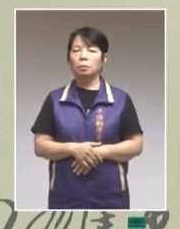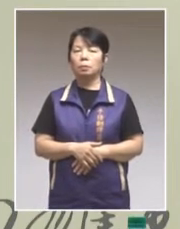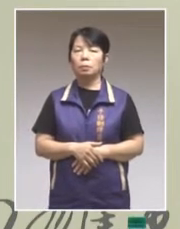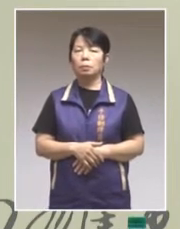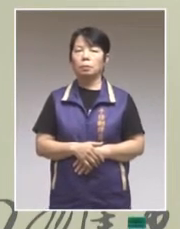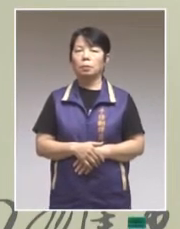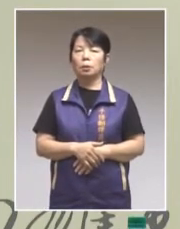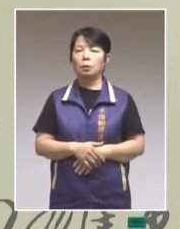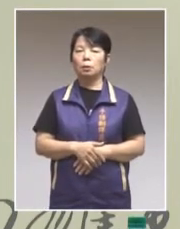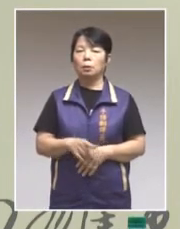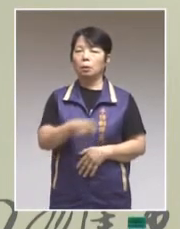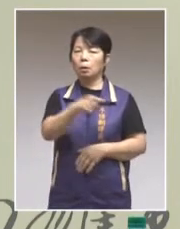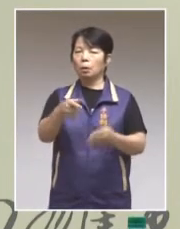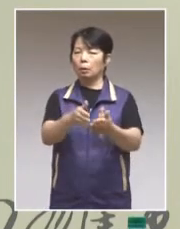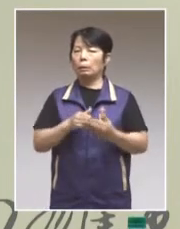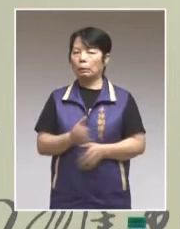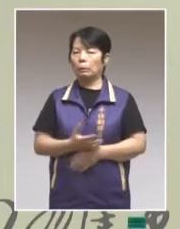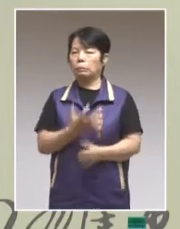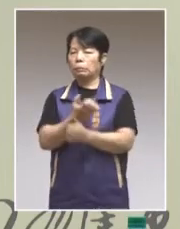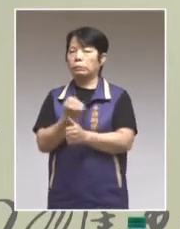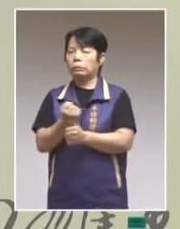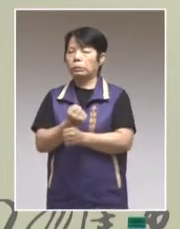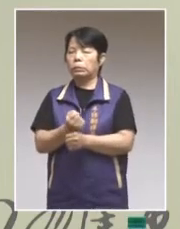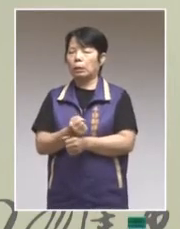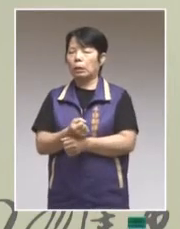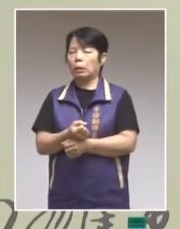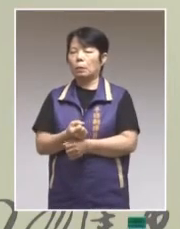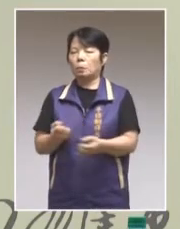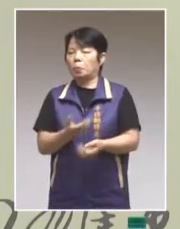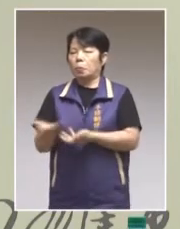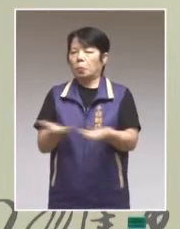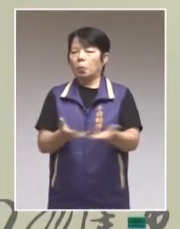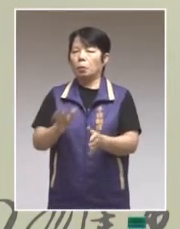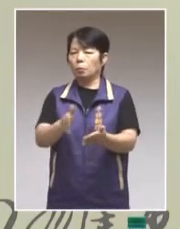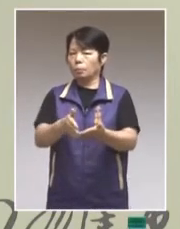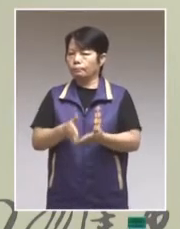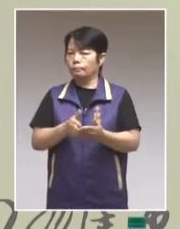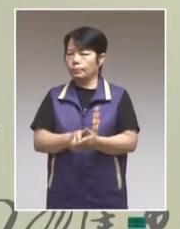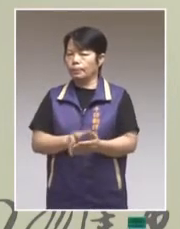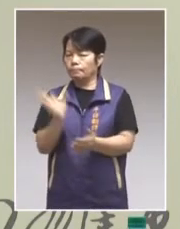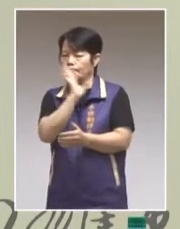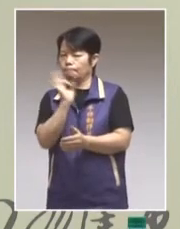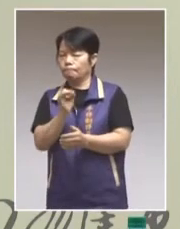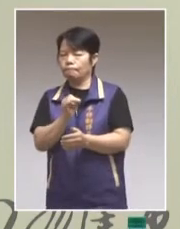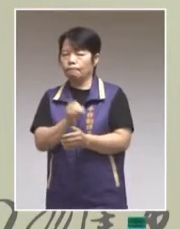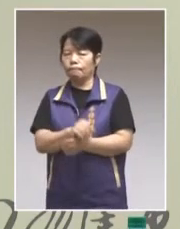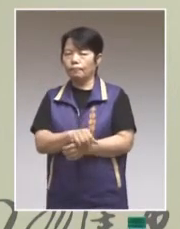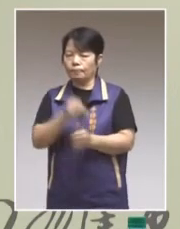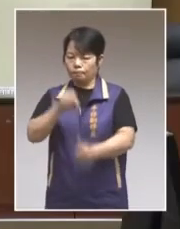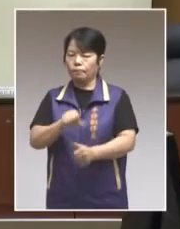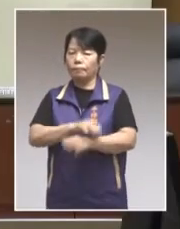这个做一些操作，我觉得不好，所以我们一定会重罚。